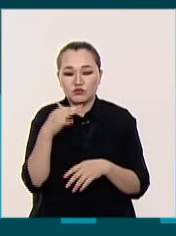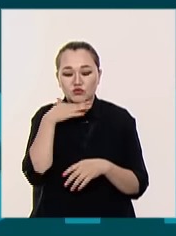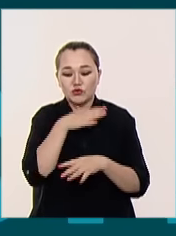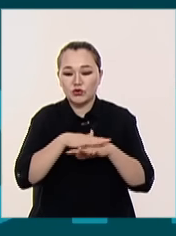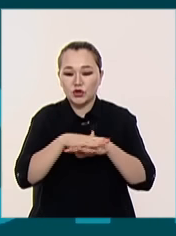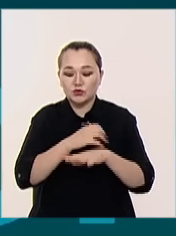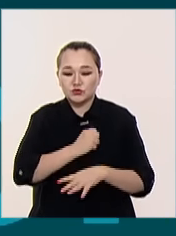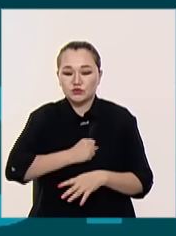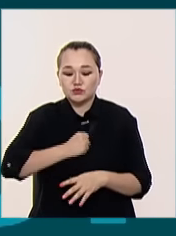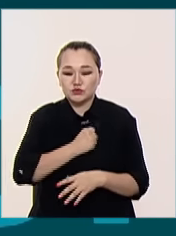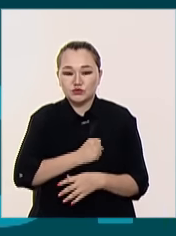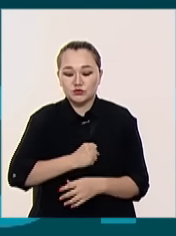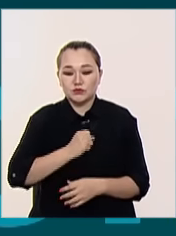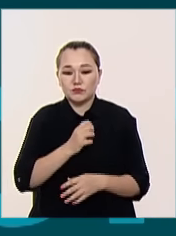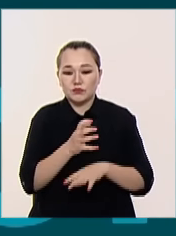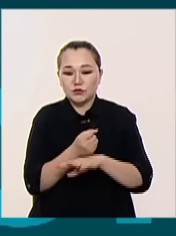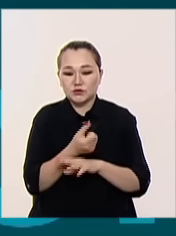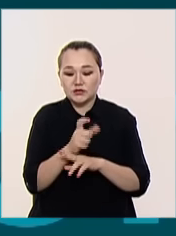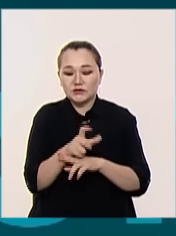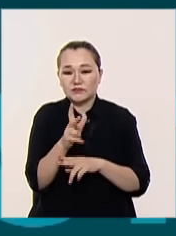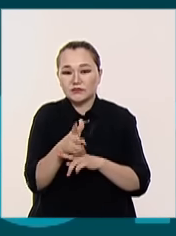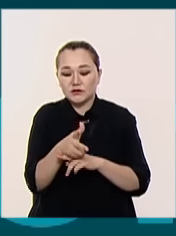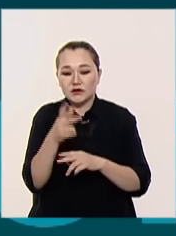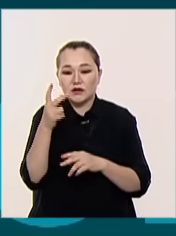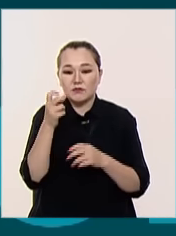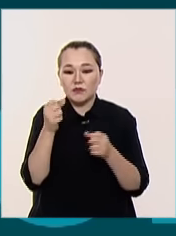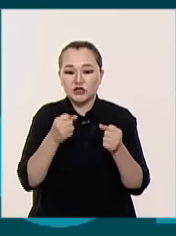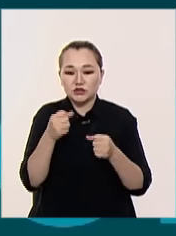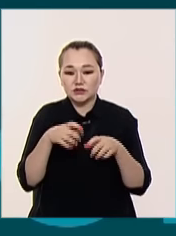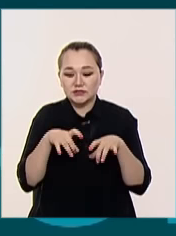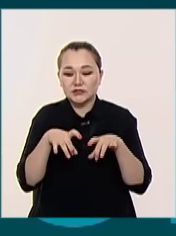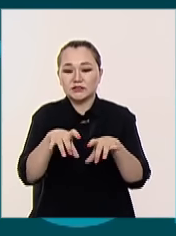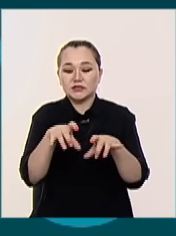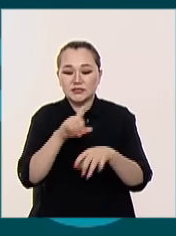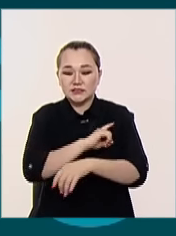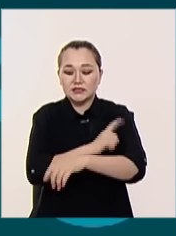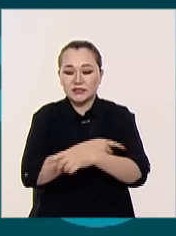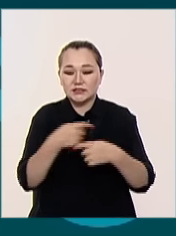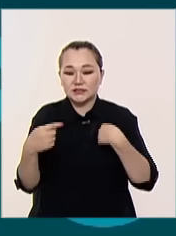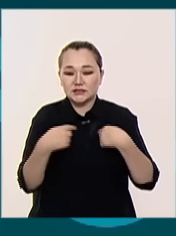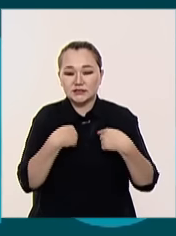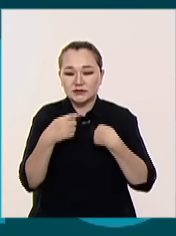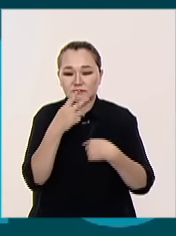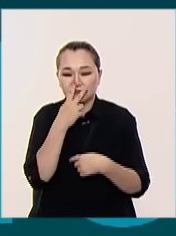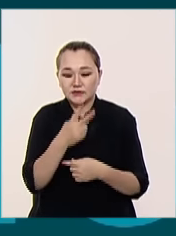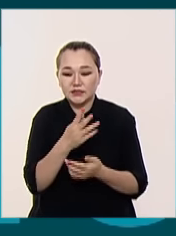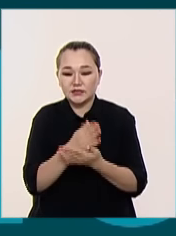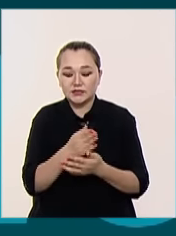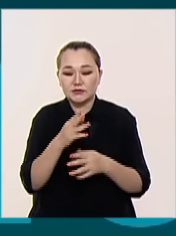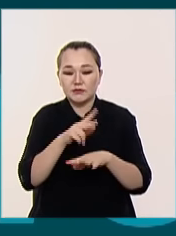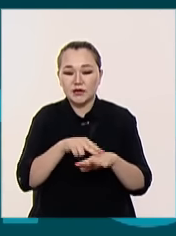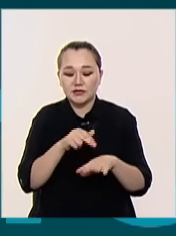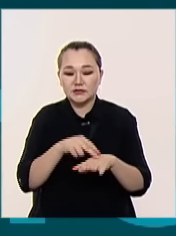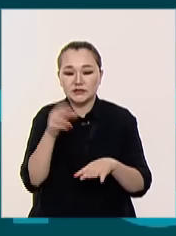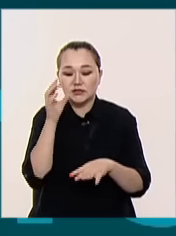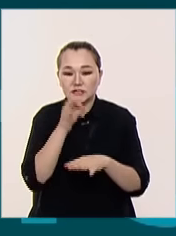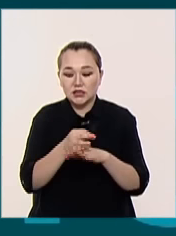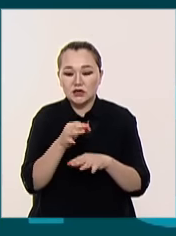келтірген. Мұндағы бейнежазбада автомобильдің астында қалған жануардың қатты қиналғаны көрінеді. Ал полиция